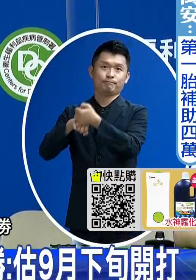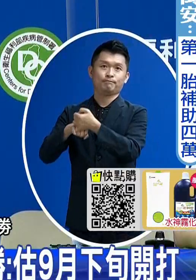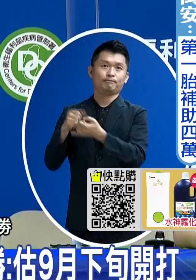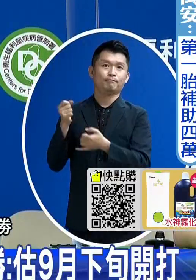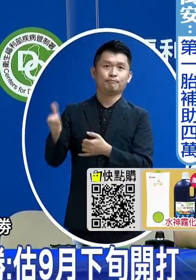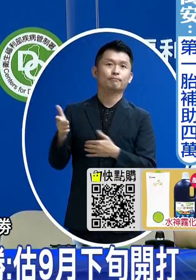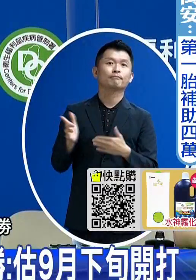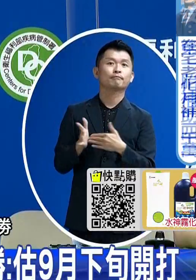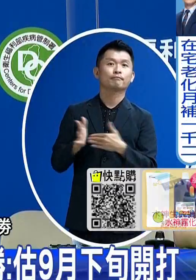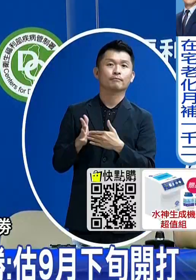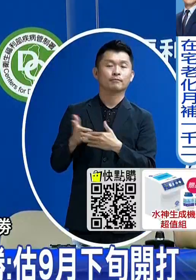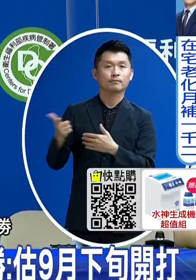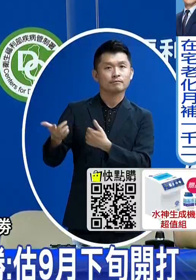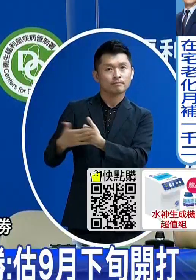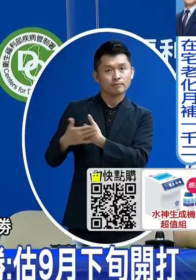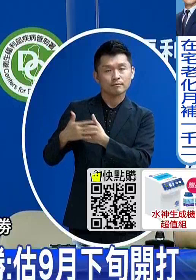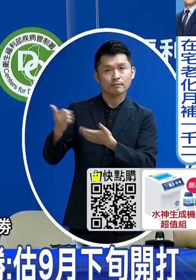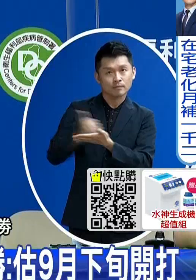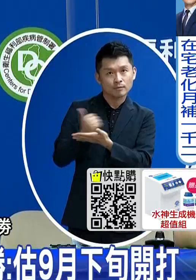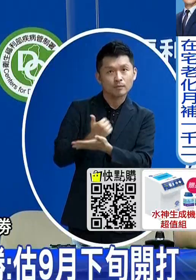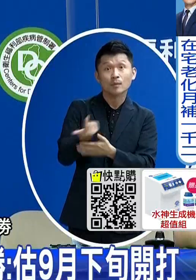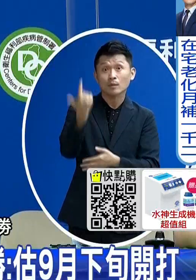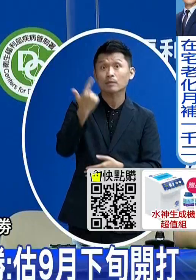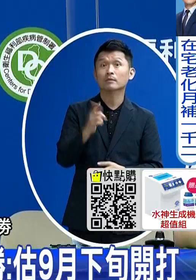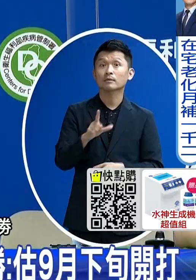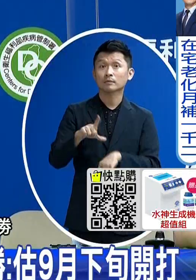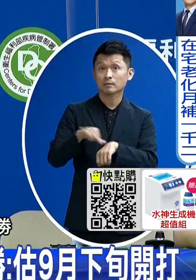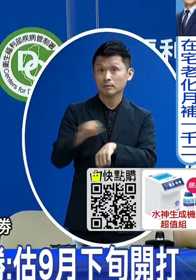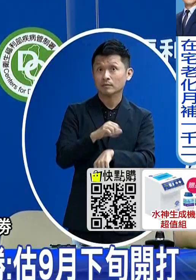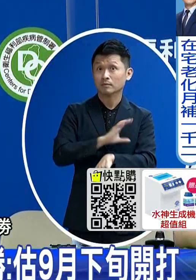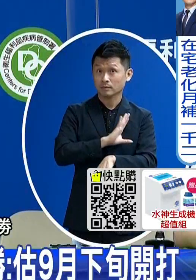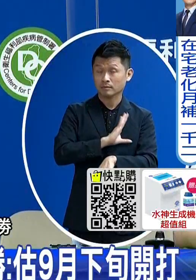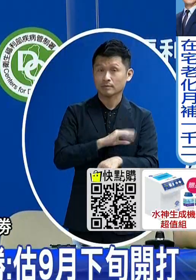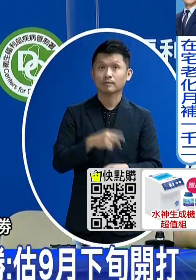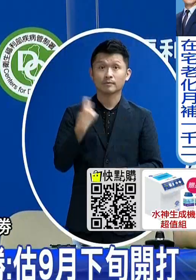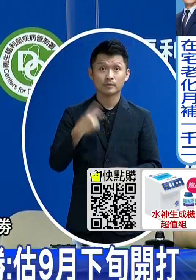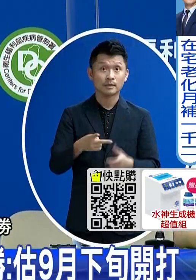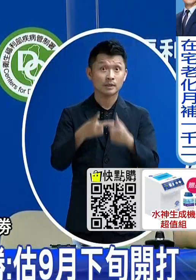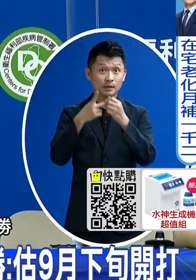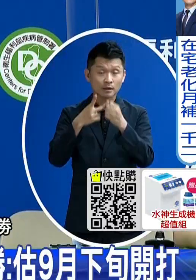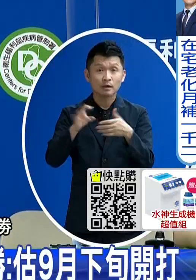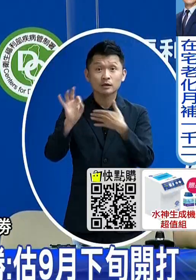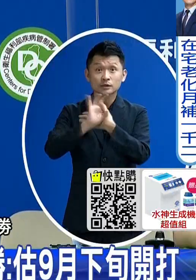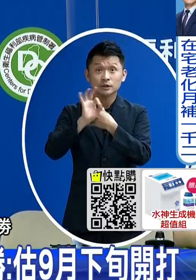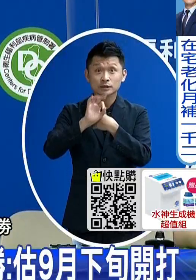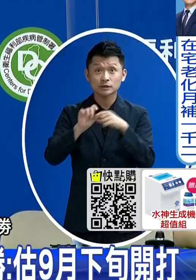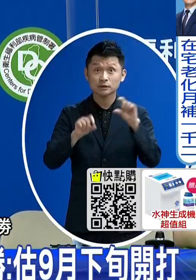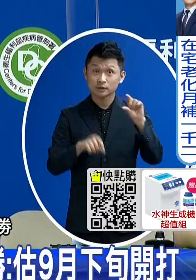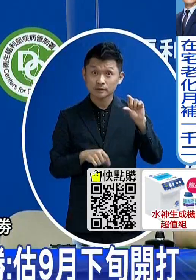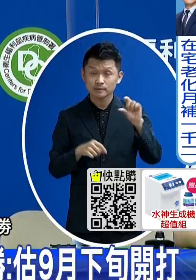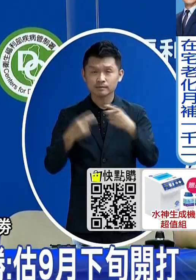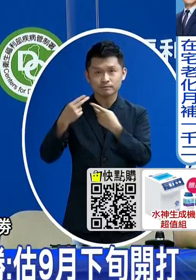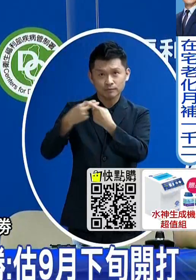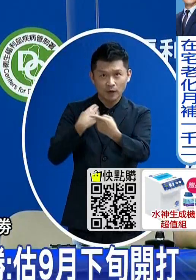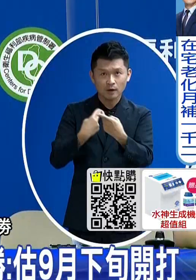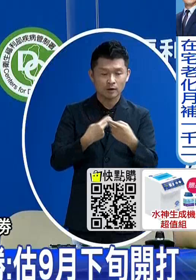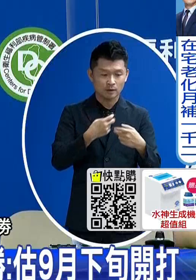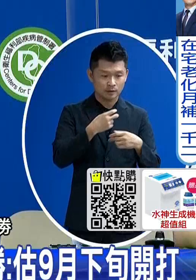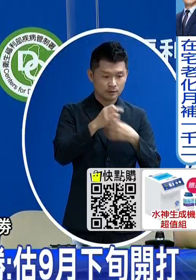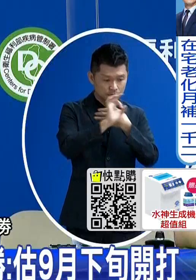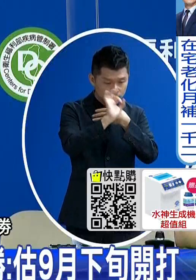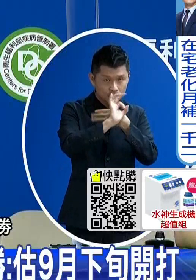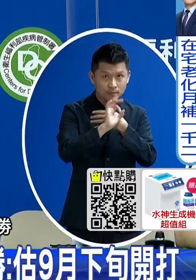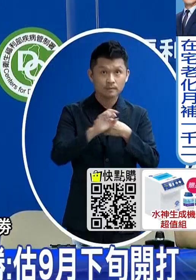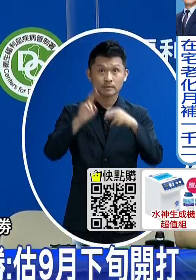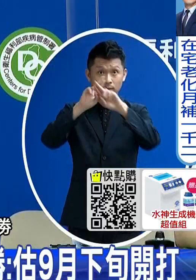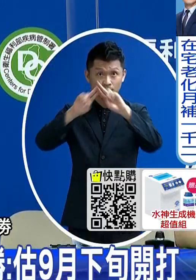他就是会尽快的出货。那第二个就是说，刚刚有讲嘛，测试品也先来，让我们这个风险检验时间能够再缩